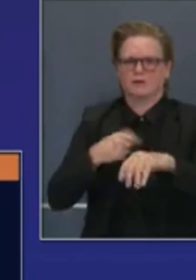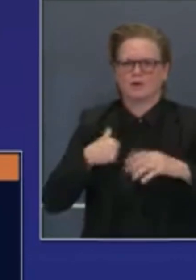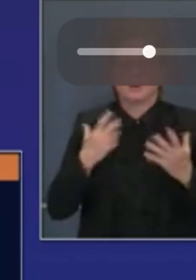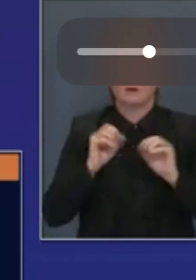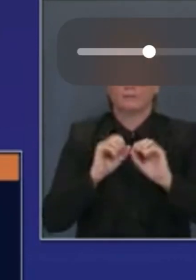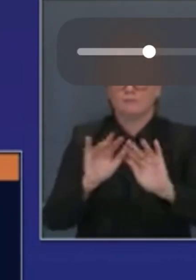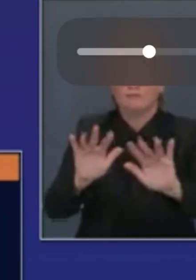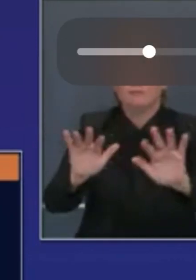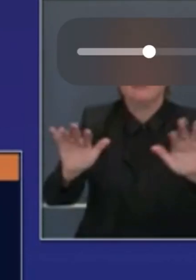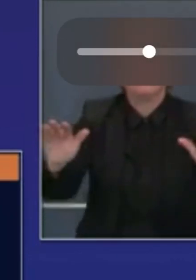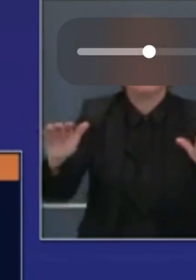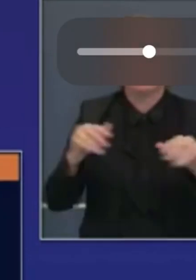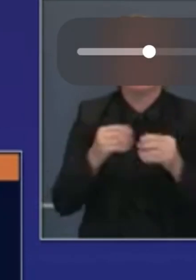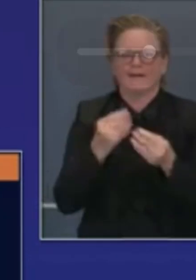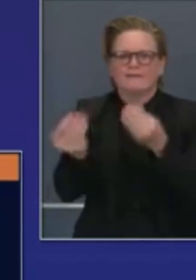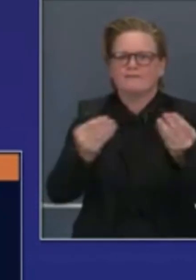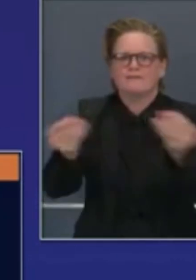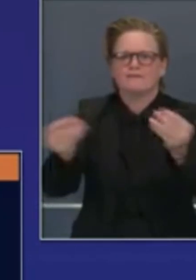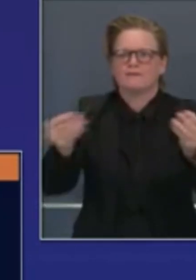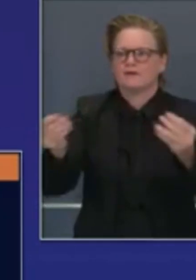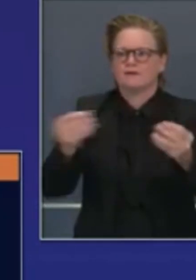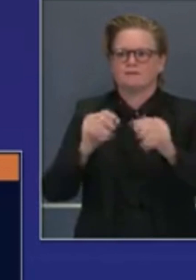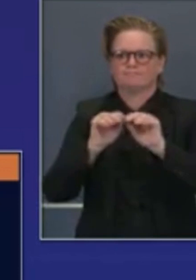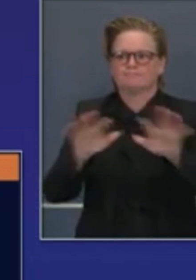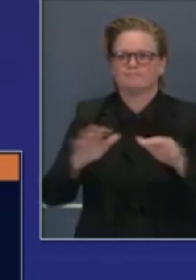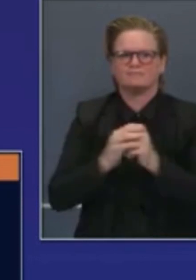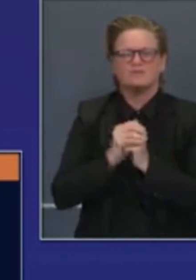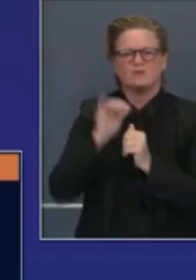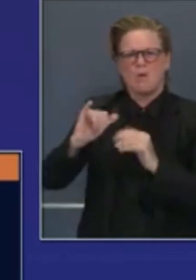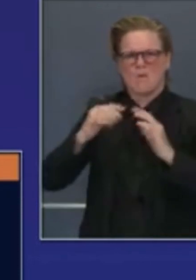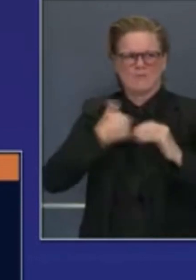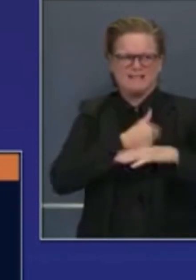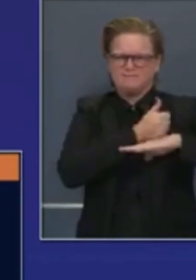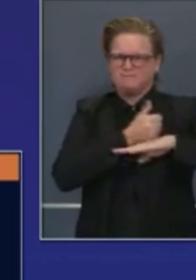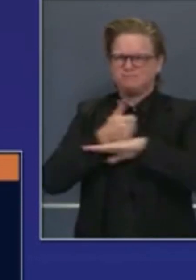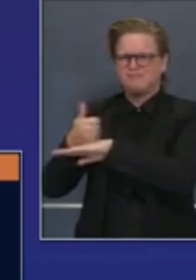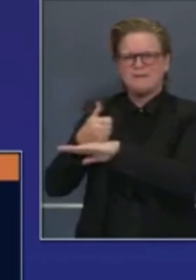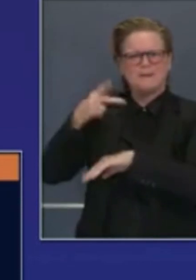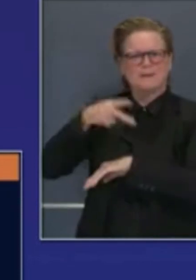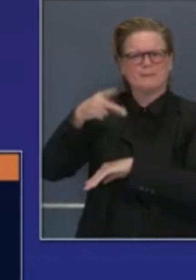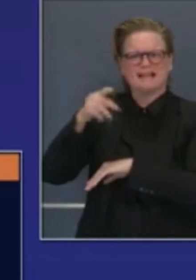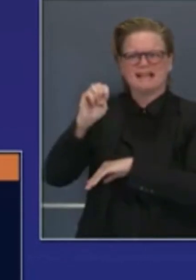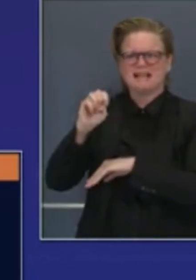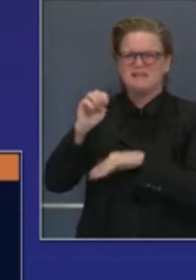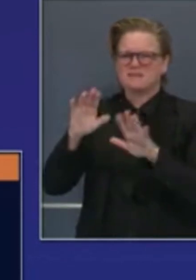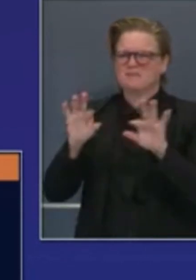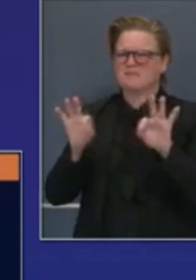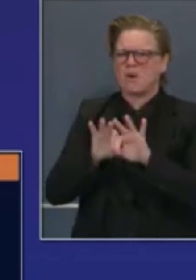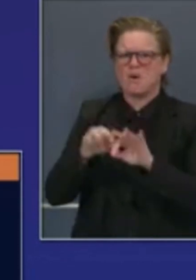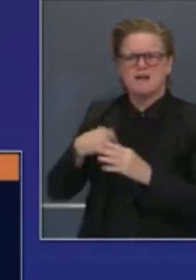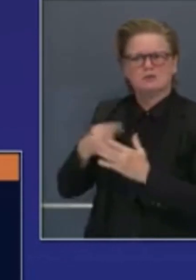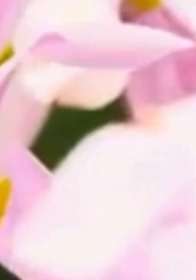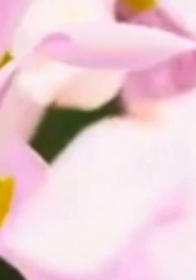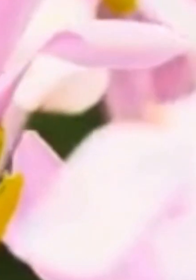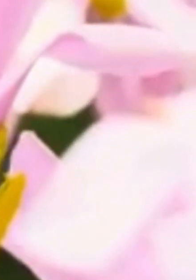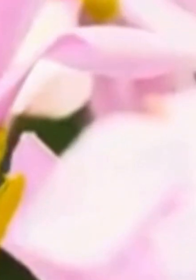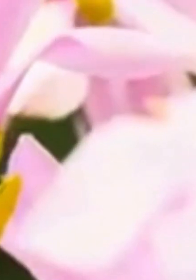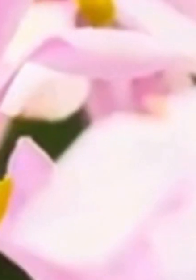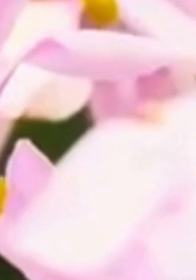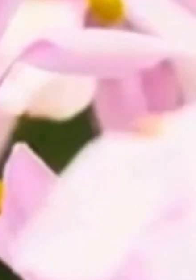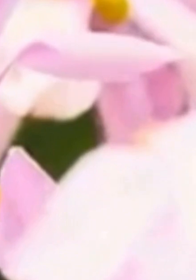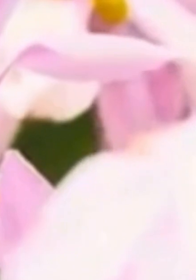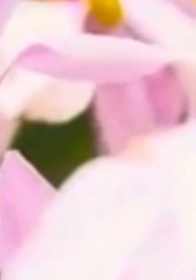tin không được vui về California cho những doanh nghiệp phải sẽ đóng cửa thì Los Angeles đang hỗ trợ 800 Đôla